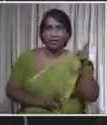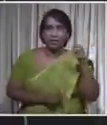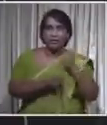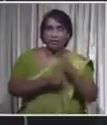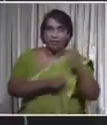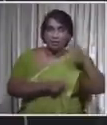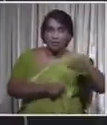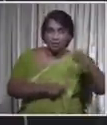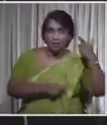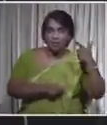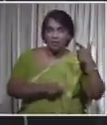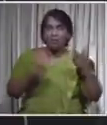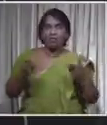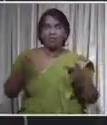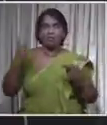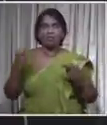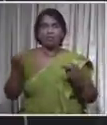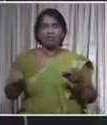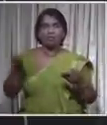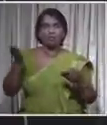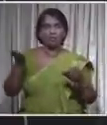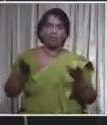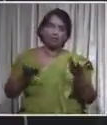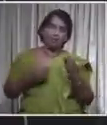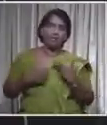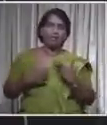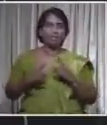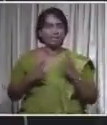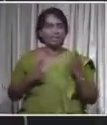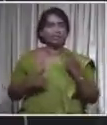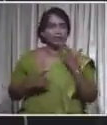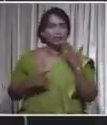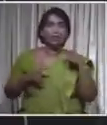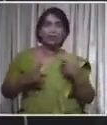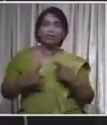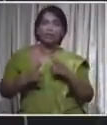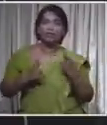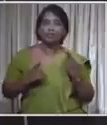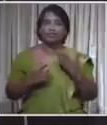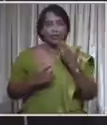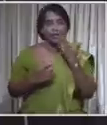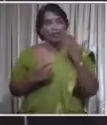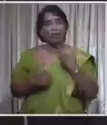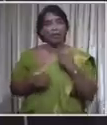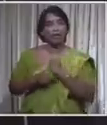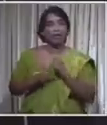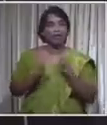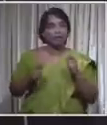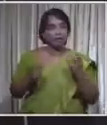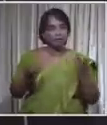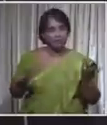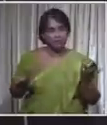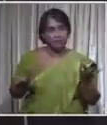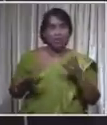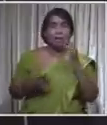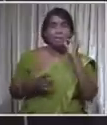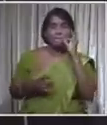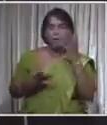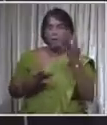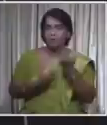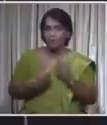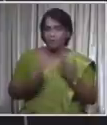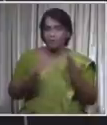වෙනකොට රුපියල් 2000 කරනවා. එතකොට මිනිහට අඩු ගානේ ජීවත් වෙන්න පුළුවන්. අද ජීවත් වෙන්නේ කොහොමද? අද ගෑස් එකක් ගන්න බෑ, පරිප්පු ටිකක් ගන්න